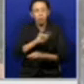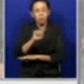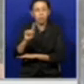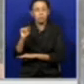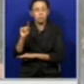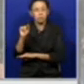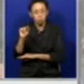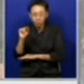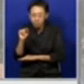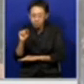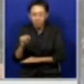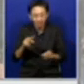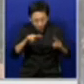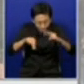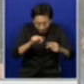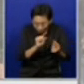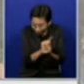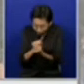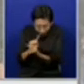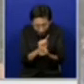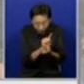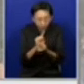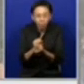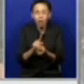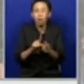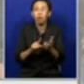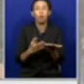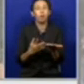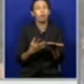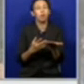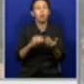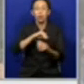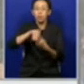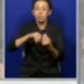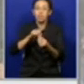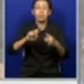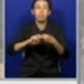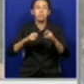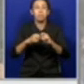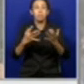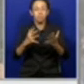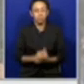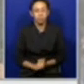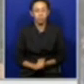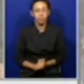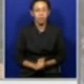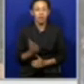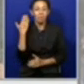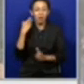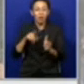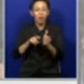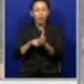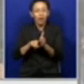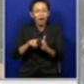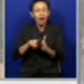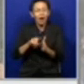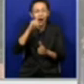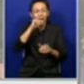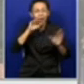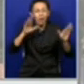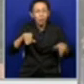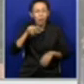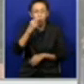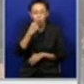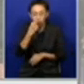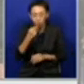รษฐกิจจะฟื้นเร็วทำเร็วจบเร็วนะครับซึ่งขณะนั้นเนี่ยเรานึกถึงไข้หวัดนกสมัยพรรคไทยรักไทยทำแล้วมีการมา